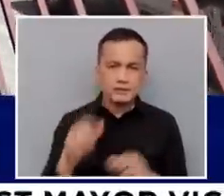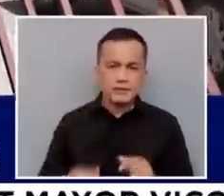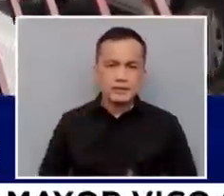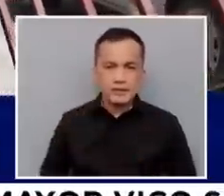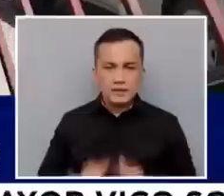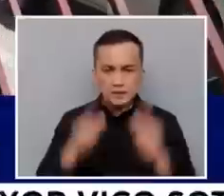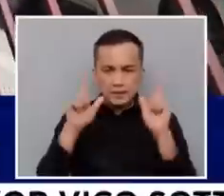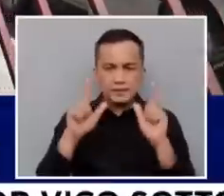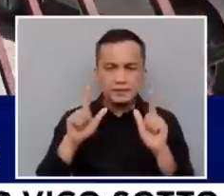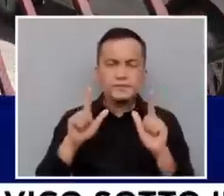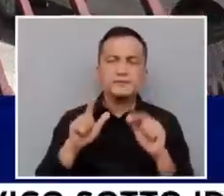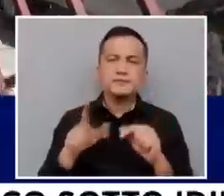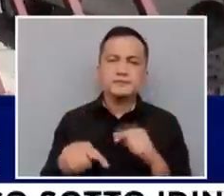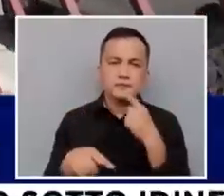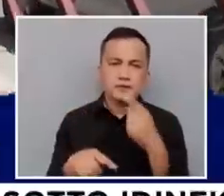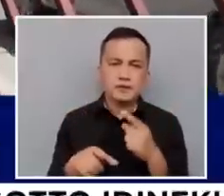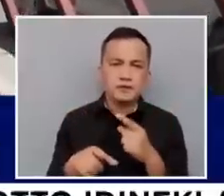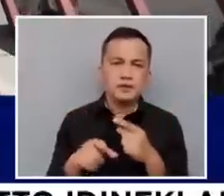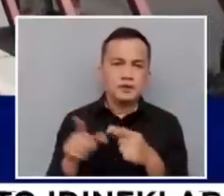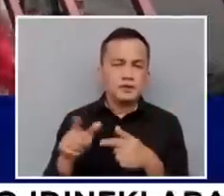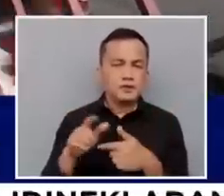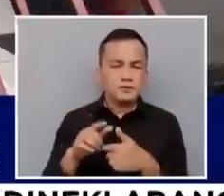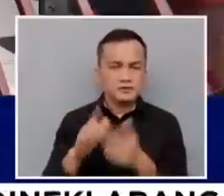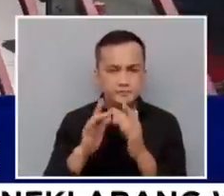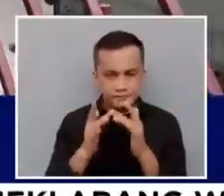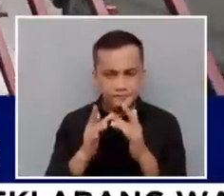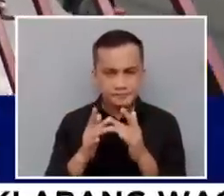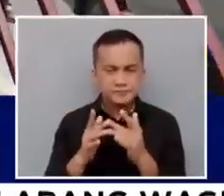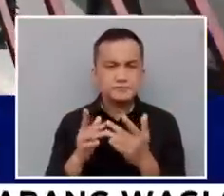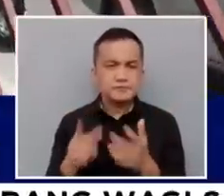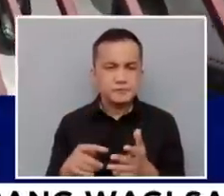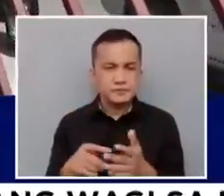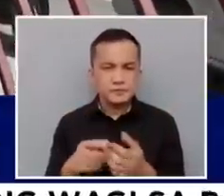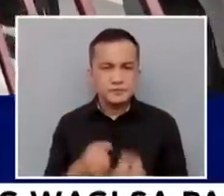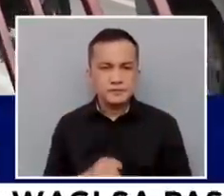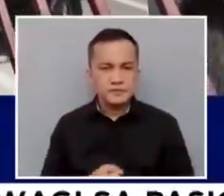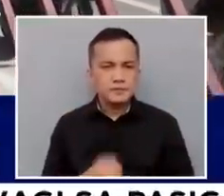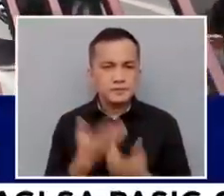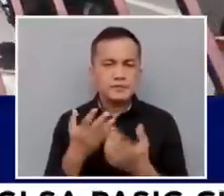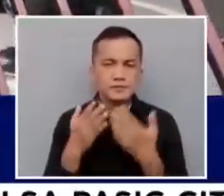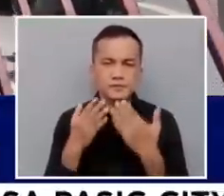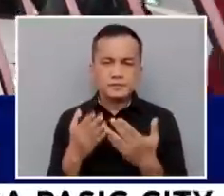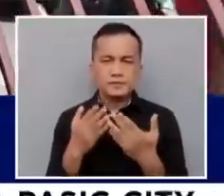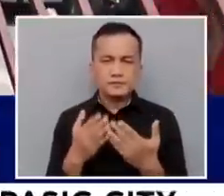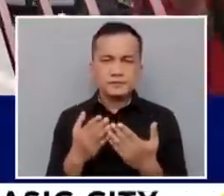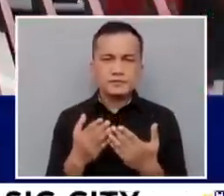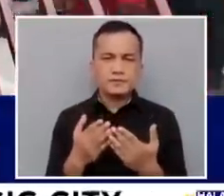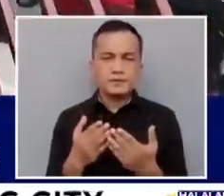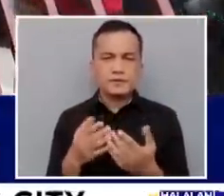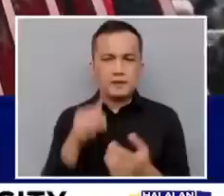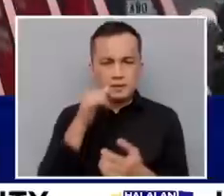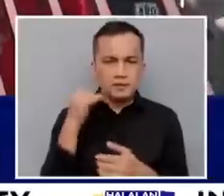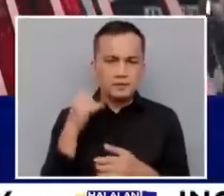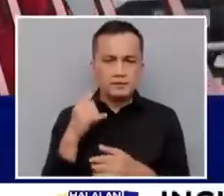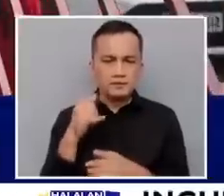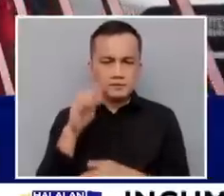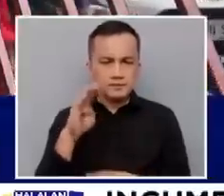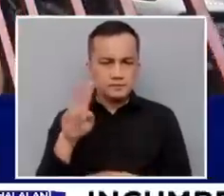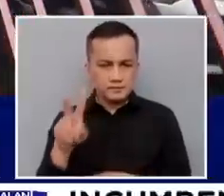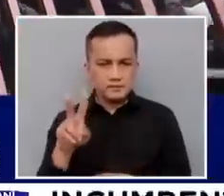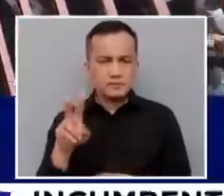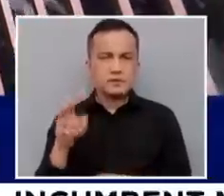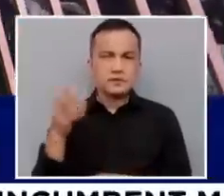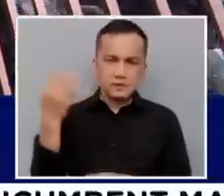mga social media platforms at ibang mga kasama natin sa media. Naghayag ng pasasalamat kagabi si Marcos sa mga dati na